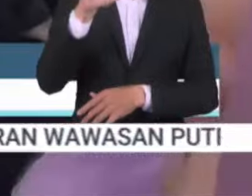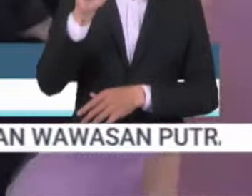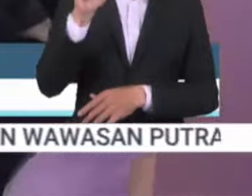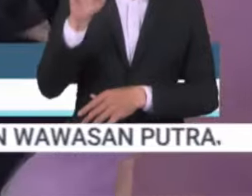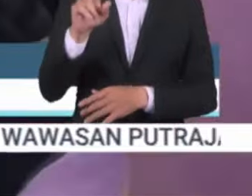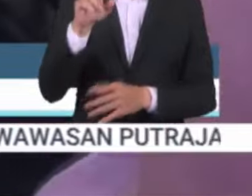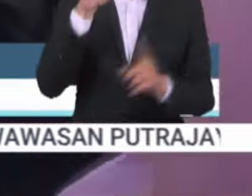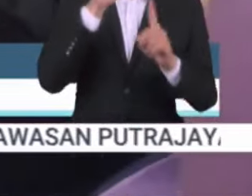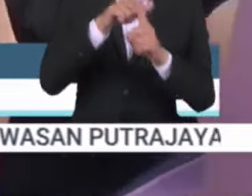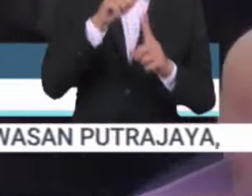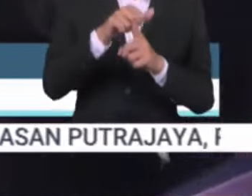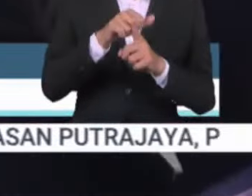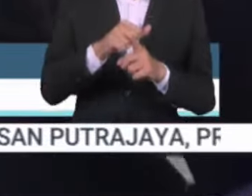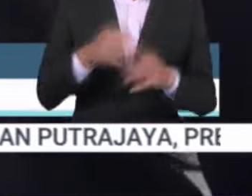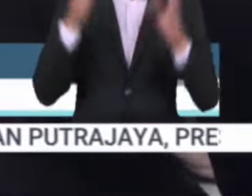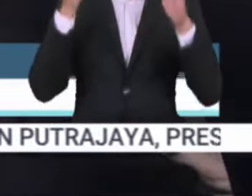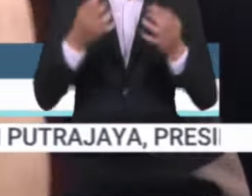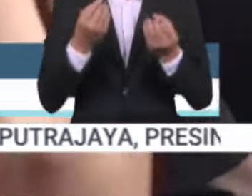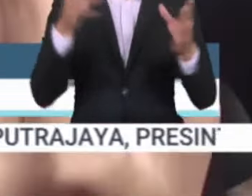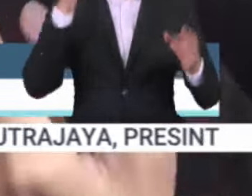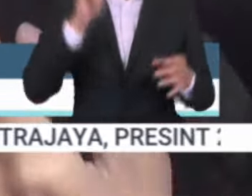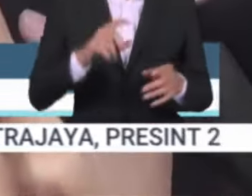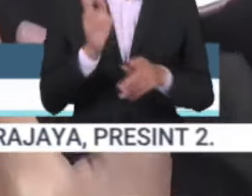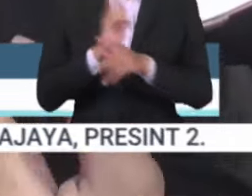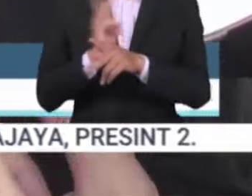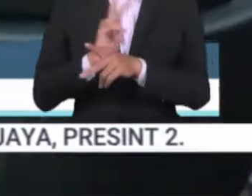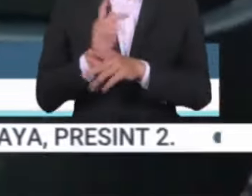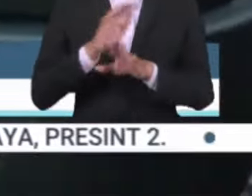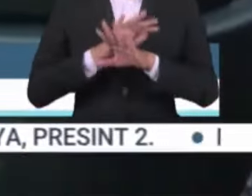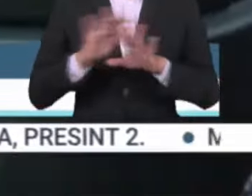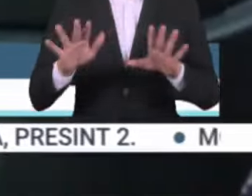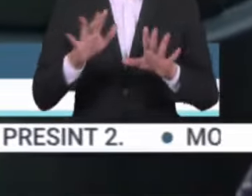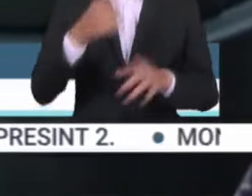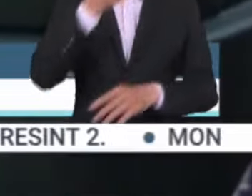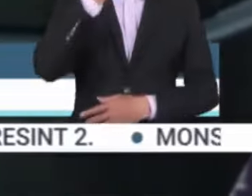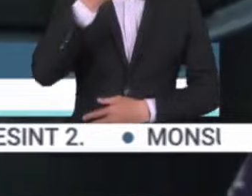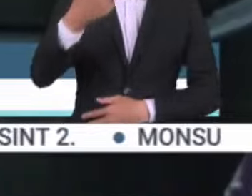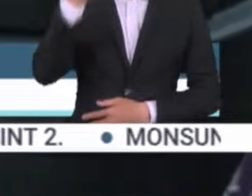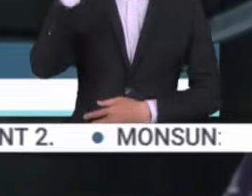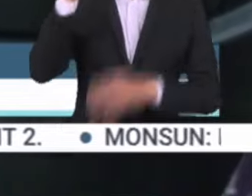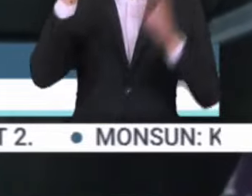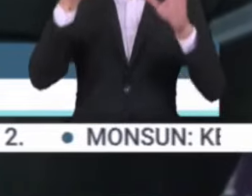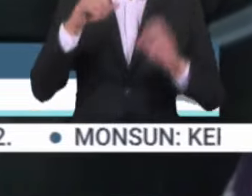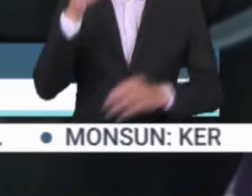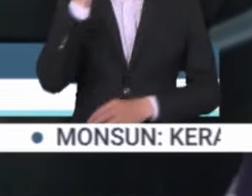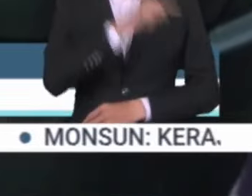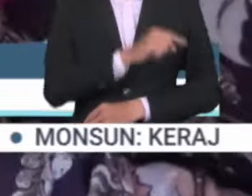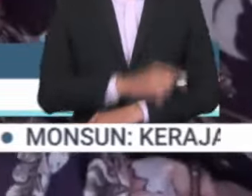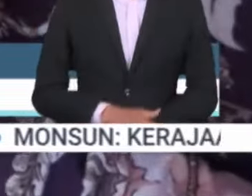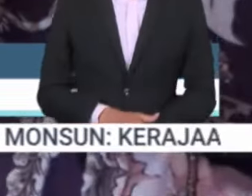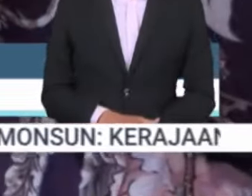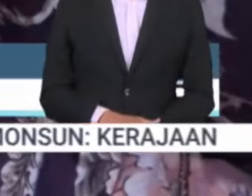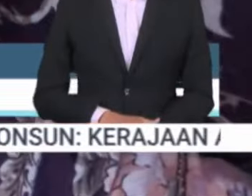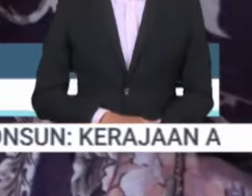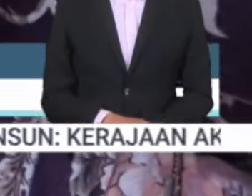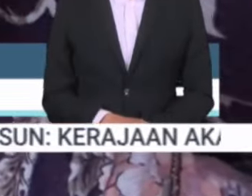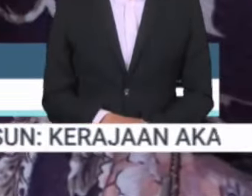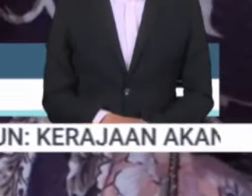scam. Jelasnya, orang ramai diminta lebih berhati-hati dan tidak mudah terpedaya dengan taktik penjenayah.